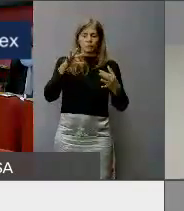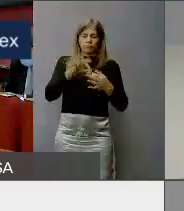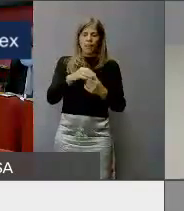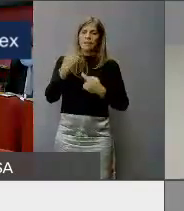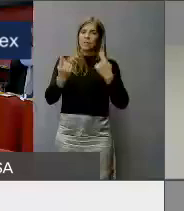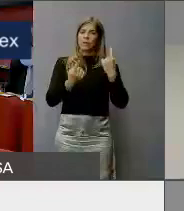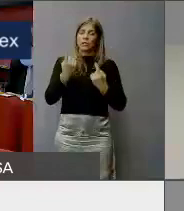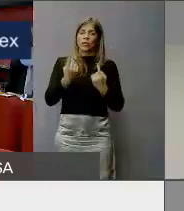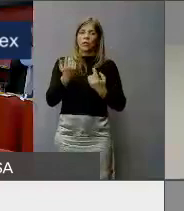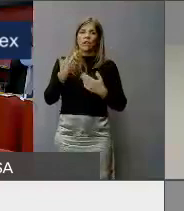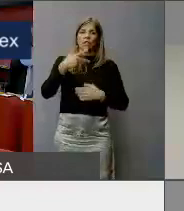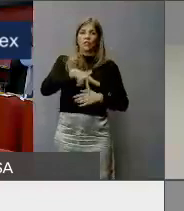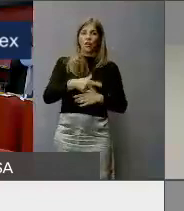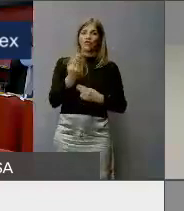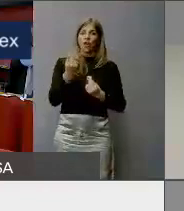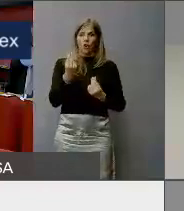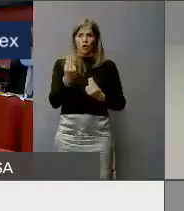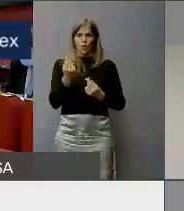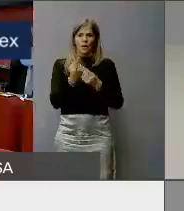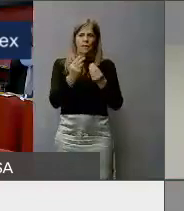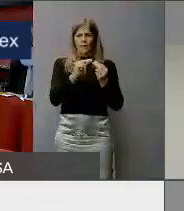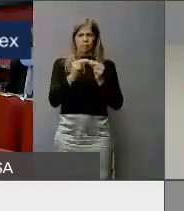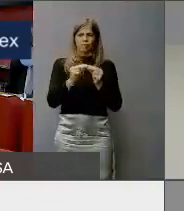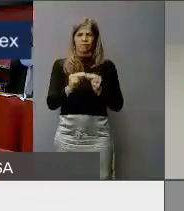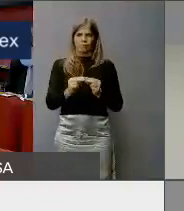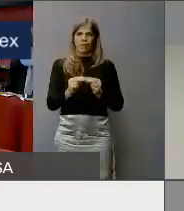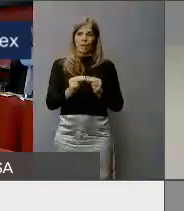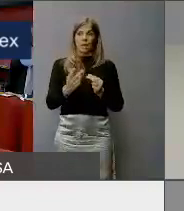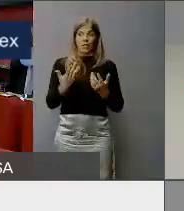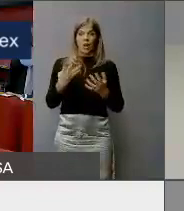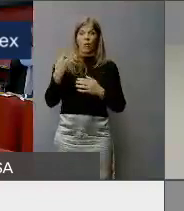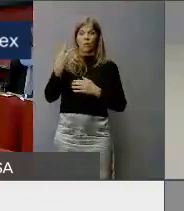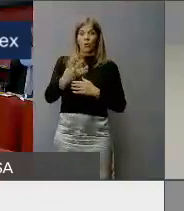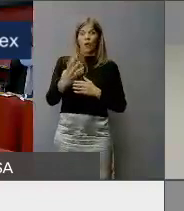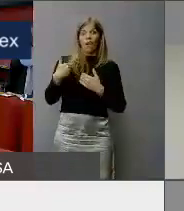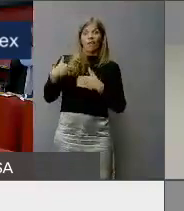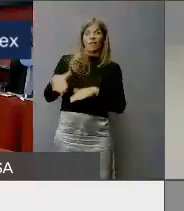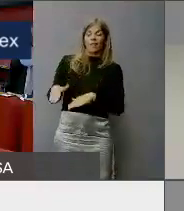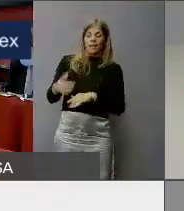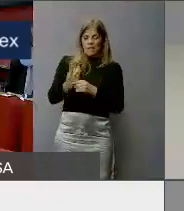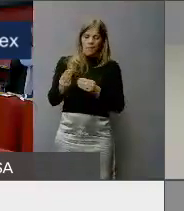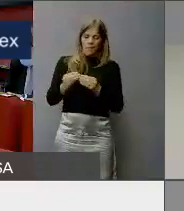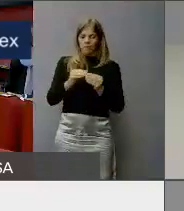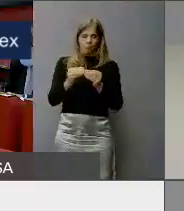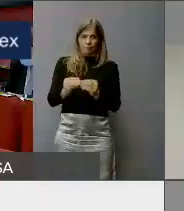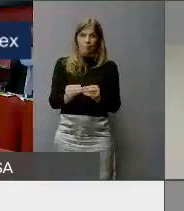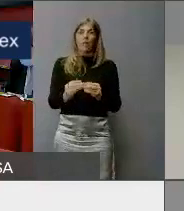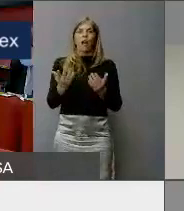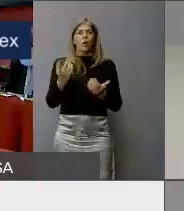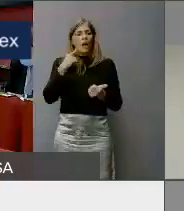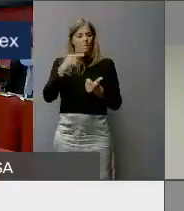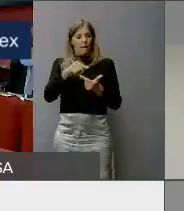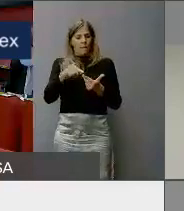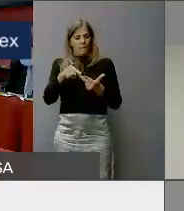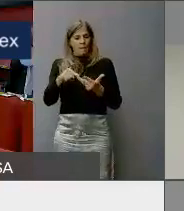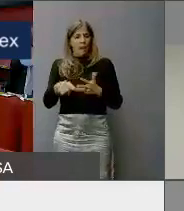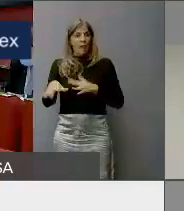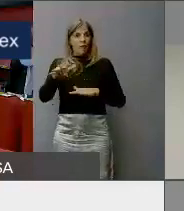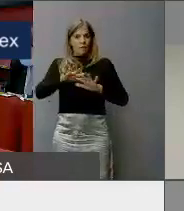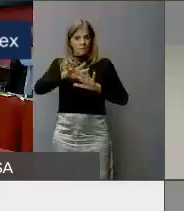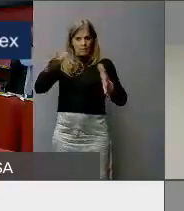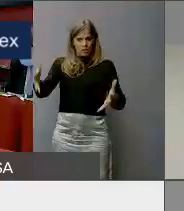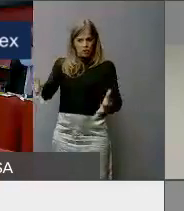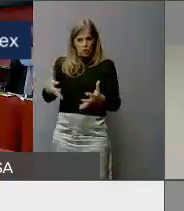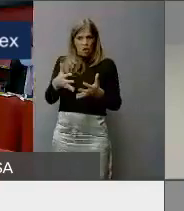ricomincia ad elaborare perché sono già quattro anni che questo non avviene e allora su questo noi possiamo immaginare di